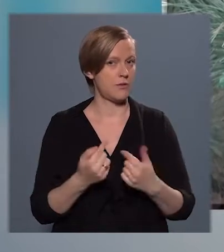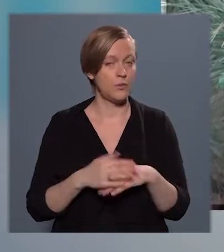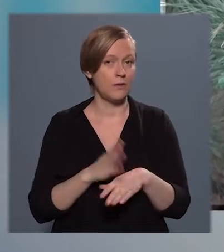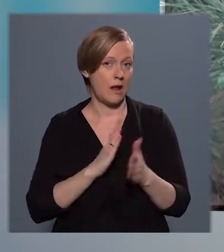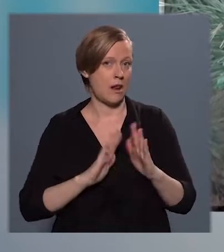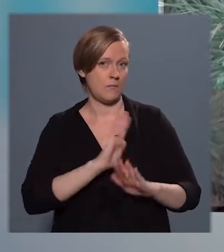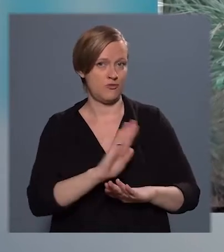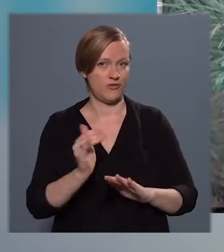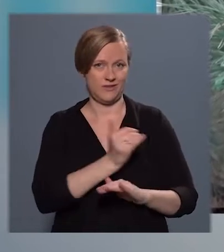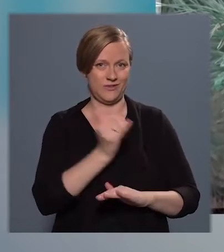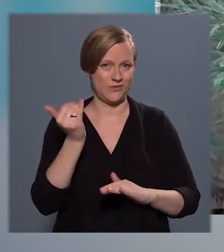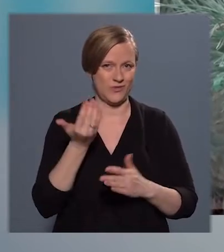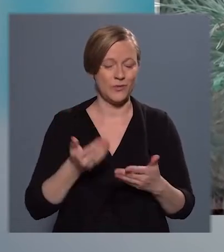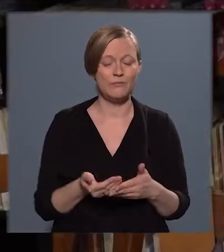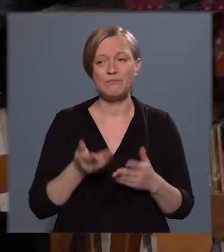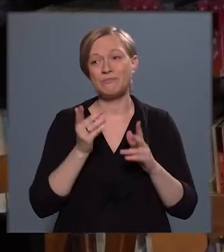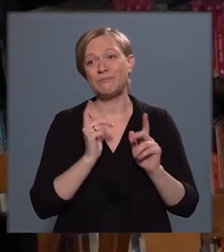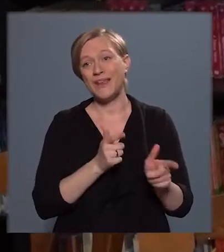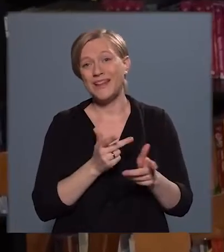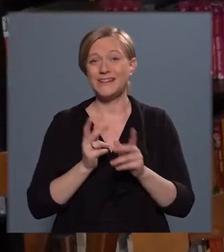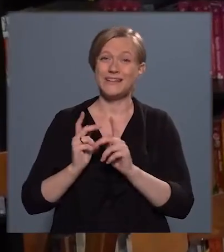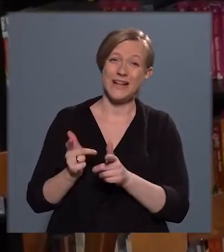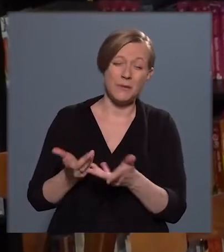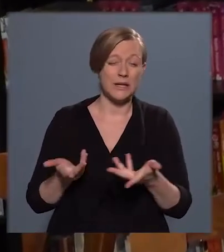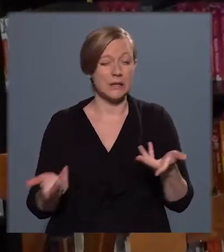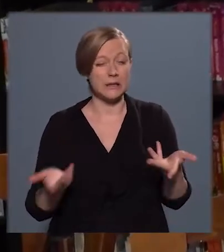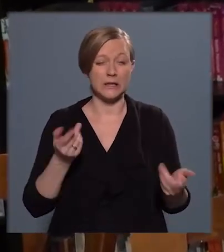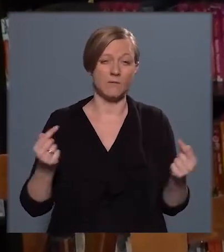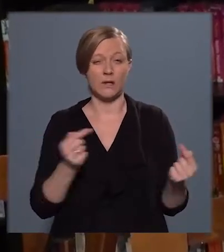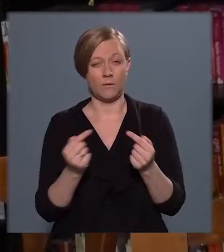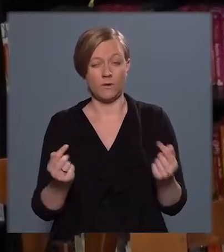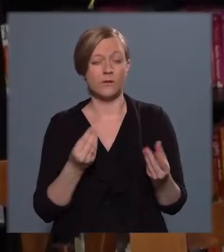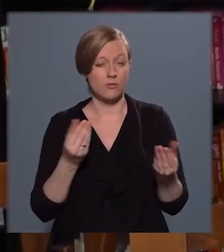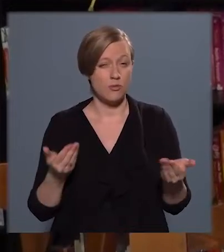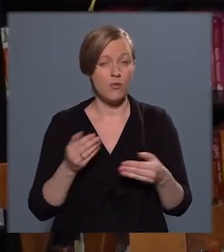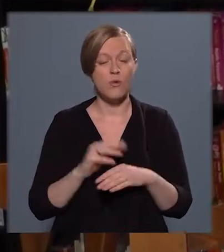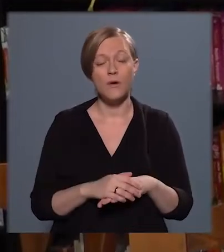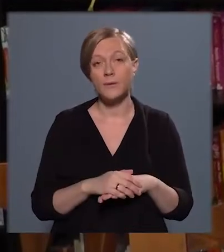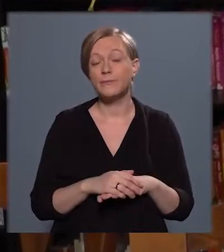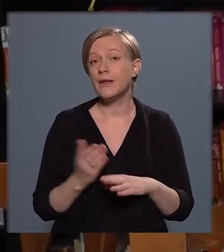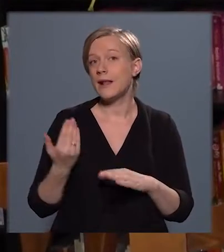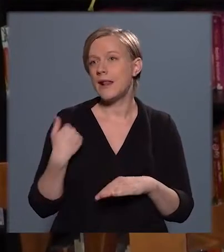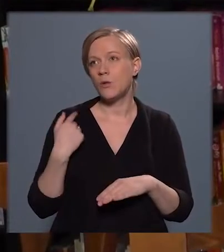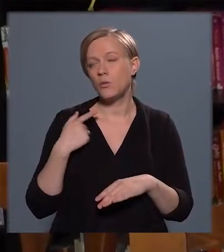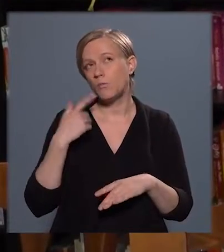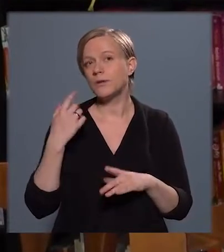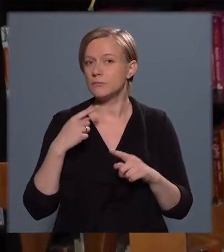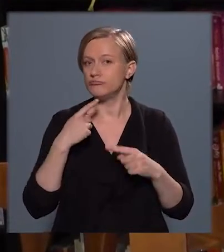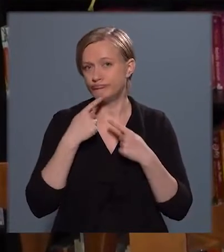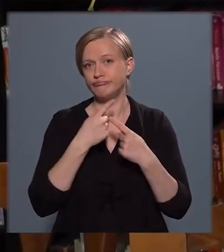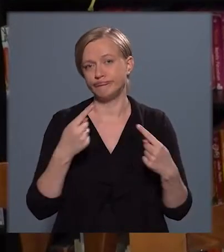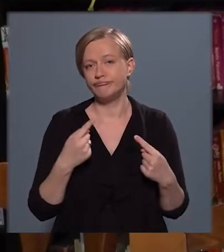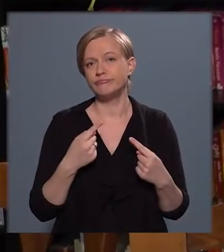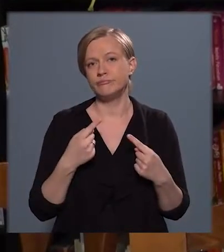számukra a klíma. Hogy etetnünk kell őket, vagy nem kell etetnünk, ezzel mindig vitatkozunk egy kicsit. A legutóbbi állásfoglalás az az, hogy a